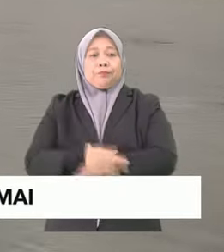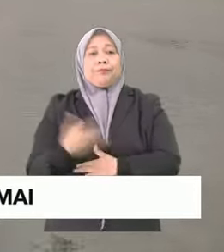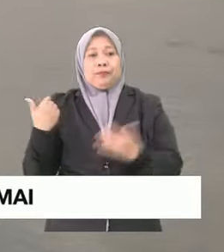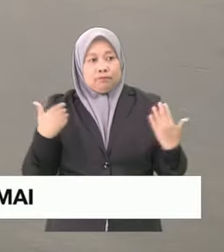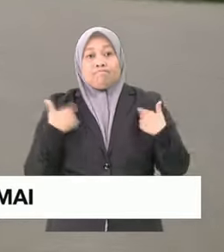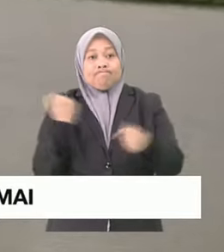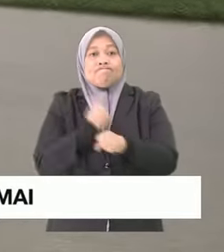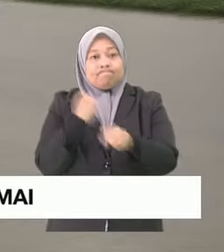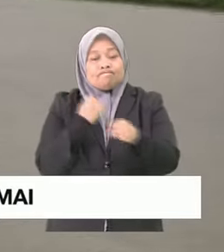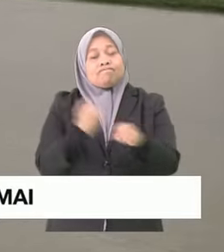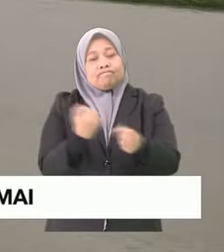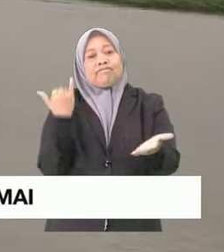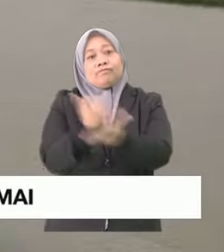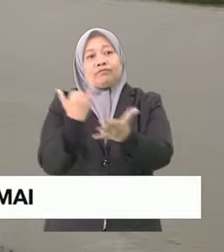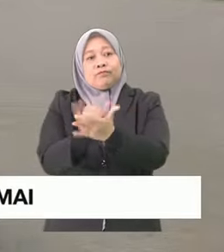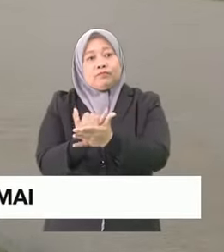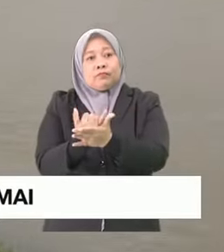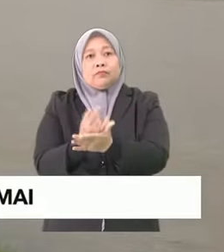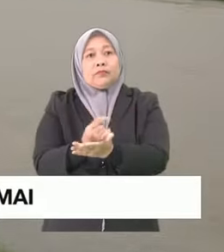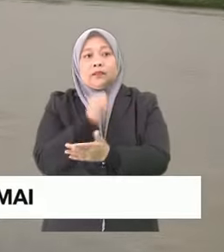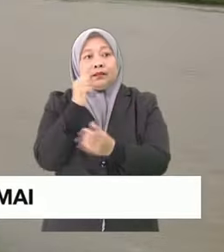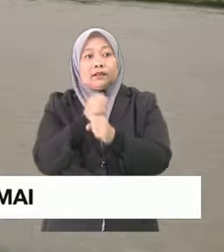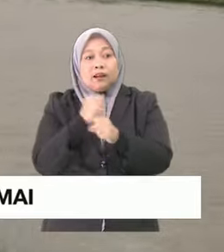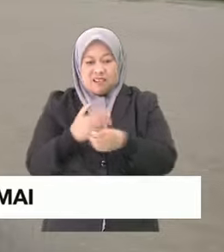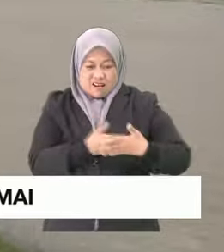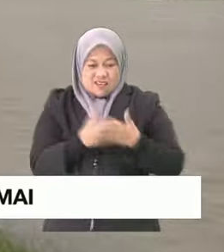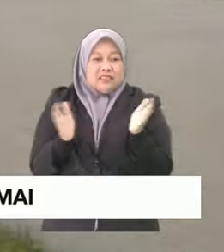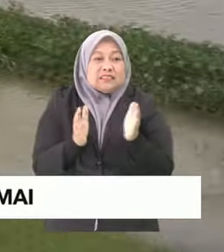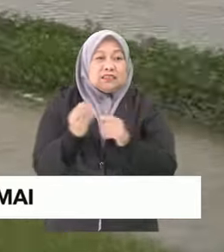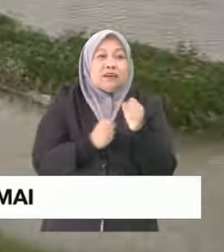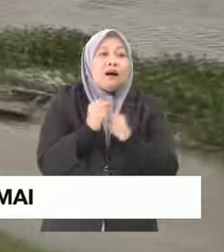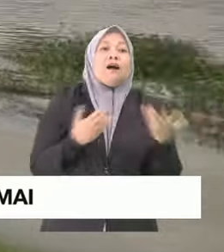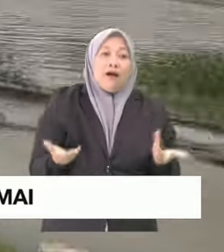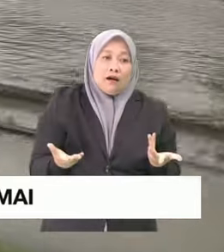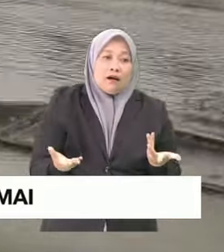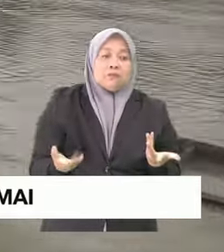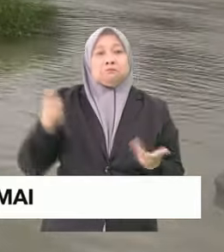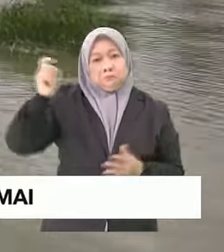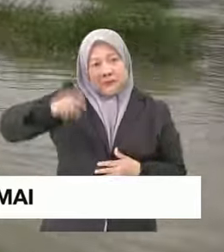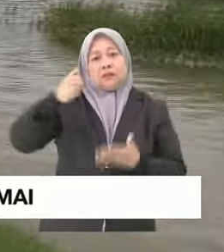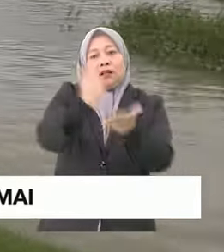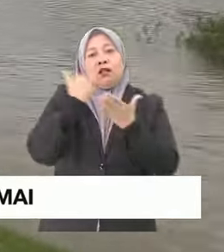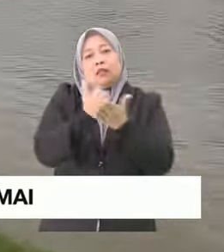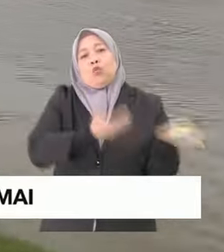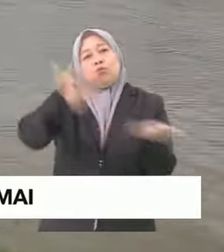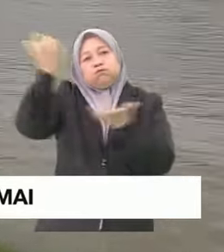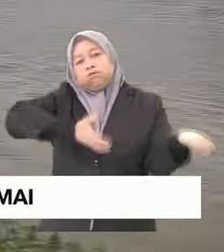yang kerja, ada yang tak kerja. Tapi yang tak kerja pun anak baby kan, yang kecil-kecil tu. Tolonglah bantu.